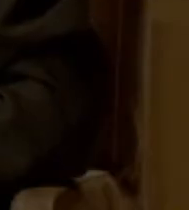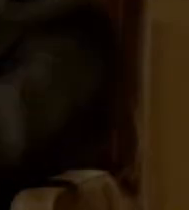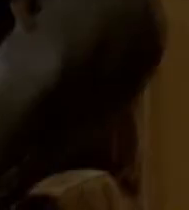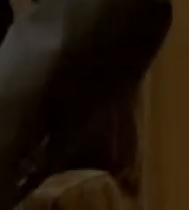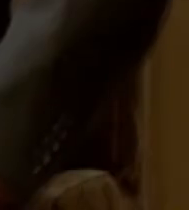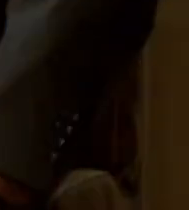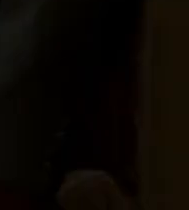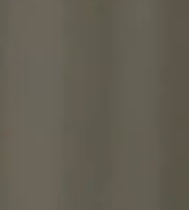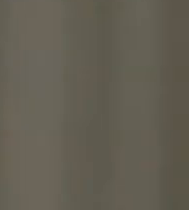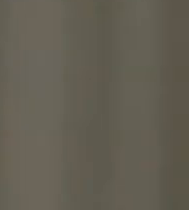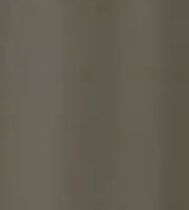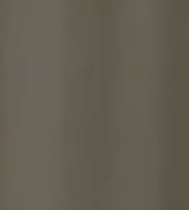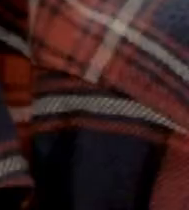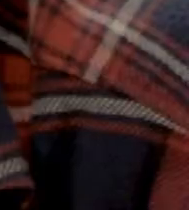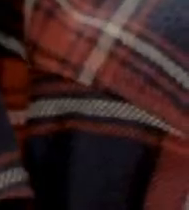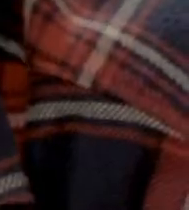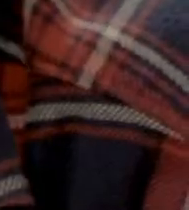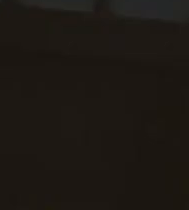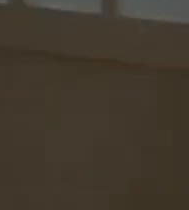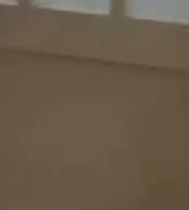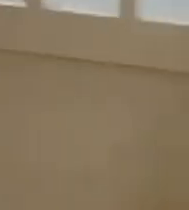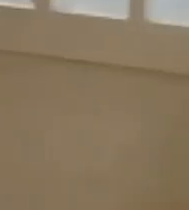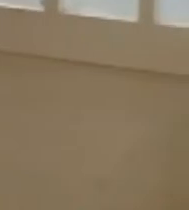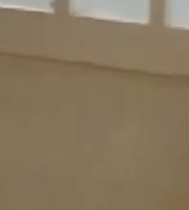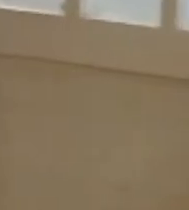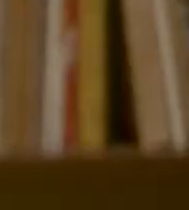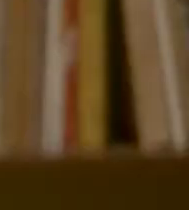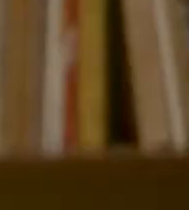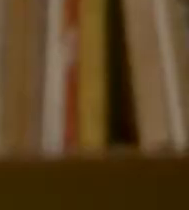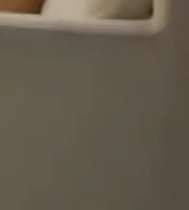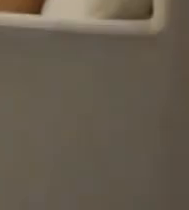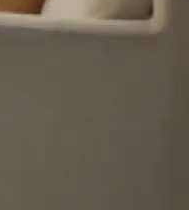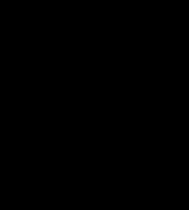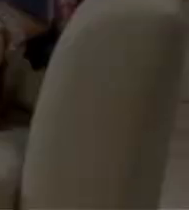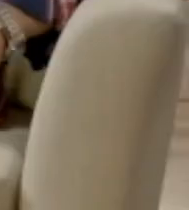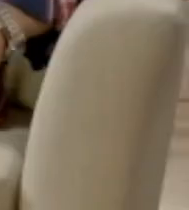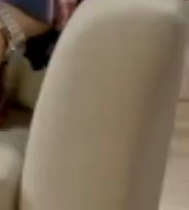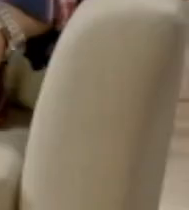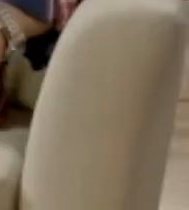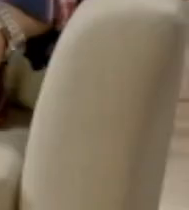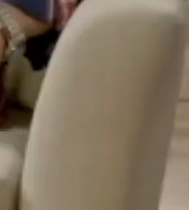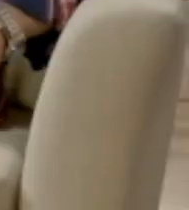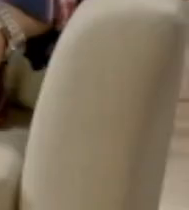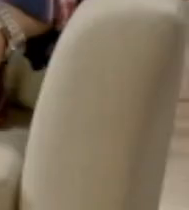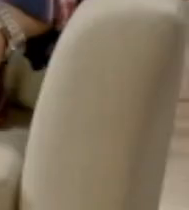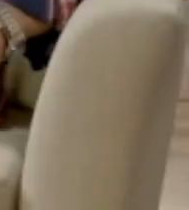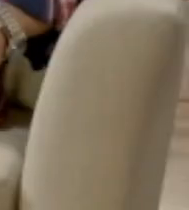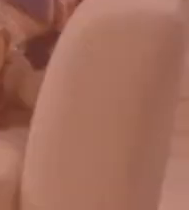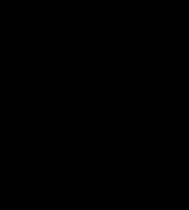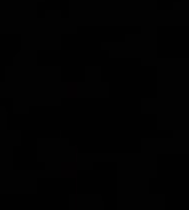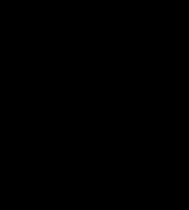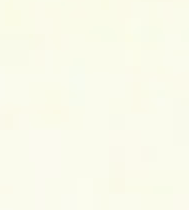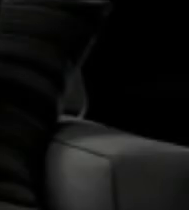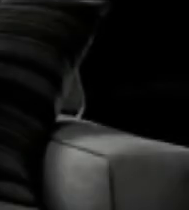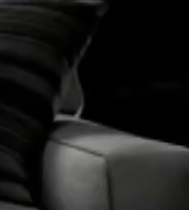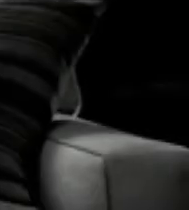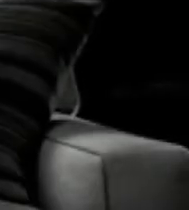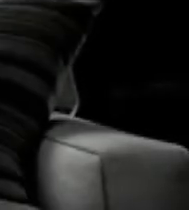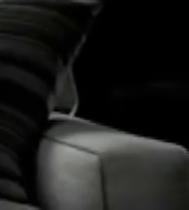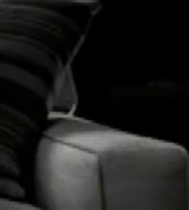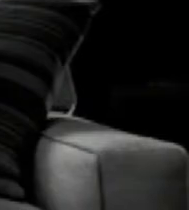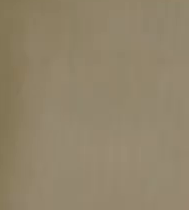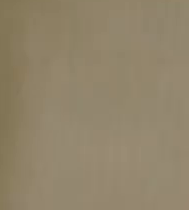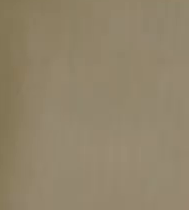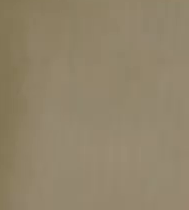რომ პაციენტს თავს არ დავისხო. რა? შაბათგვირის გარდა. დაკითხვა არის ეს და ხდება რომ